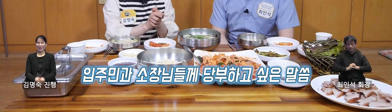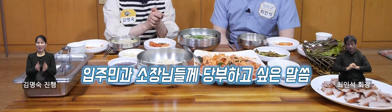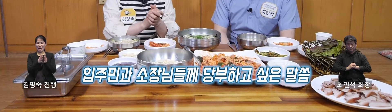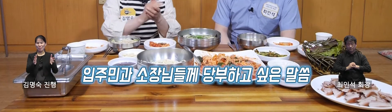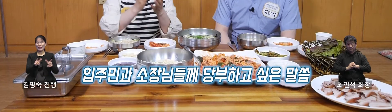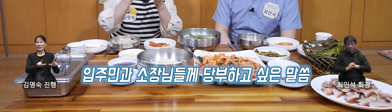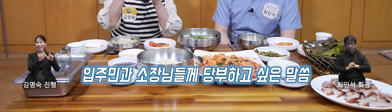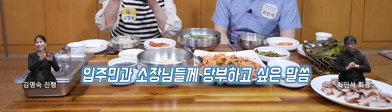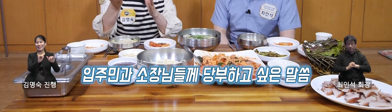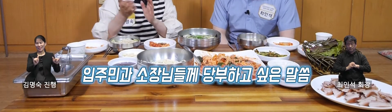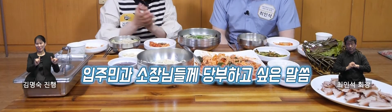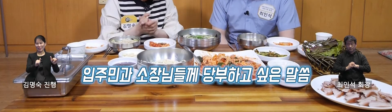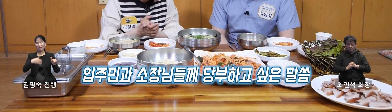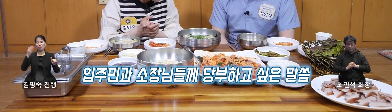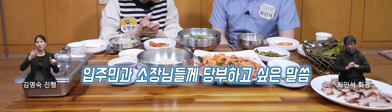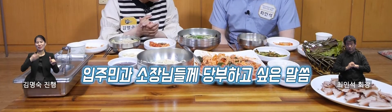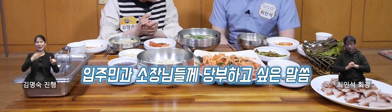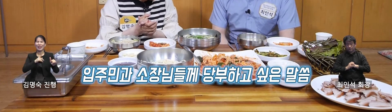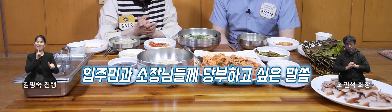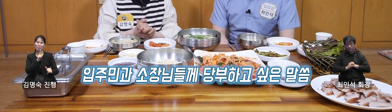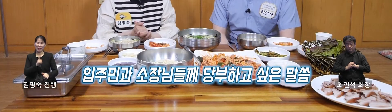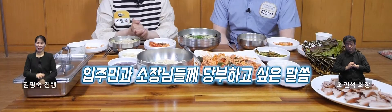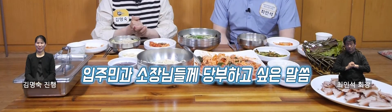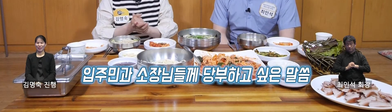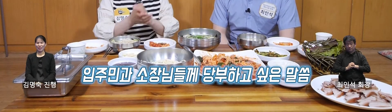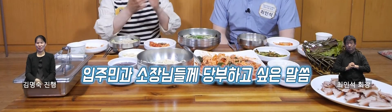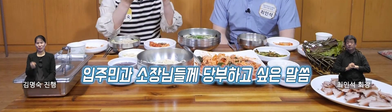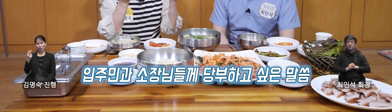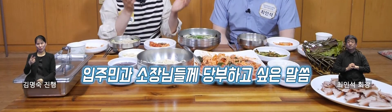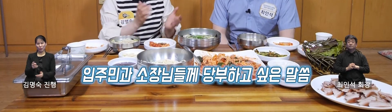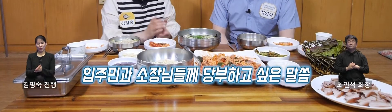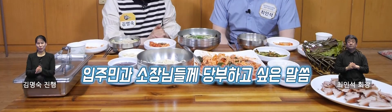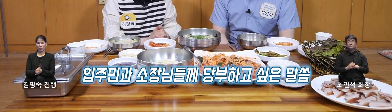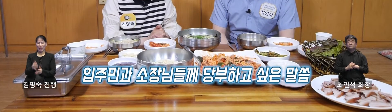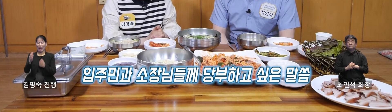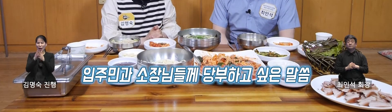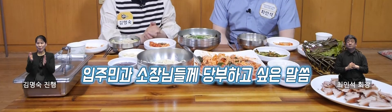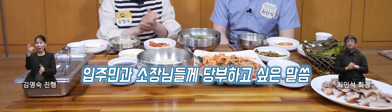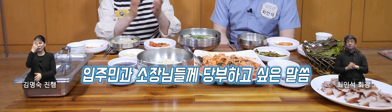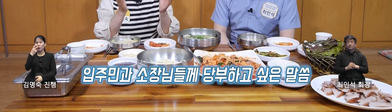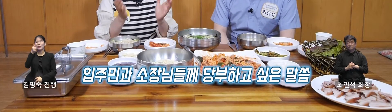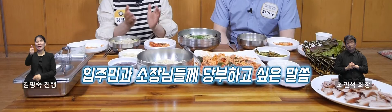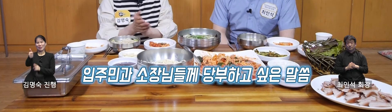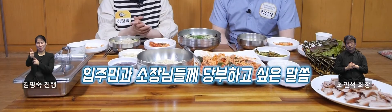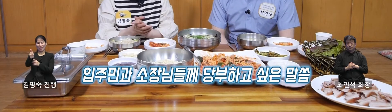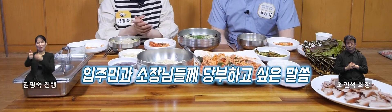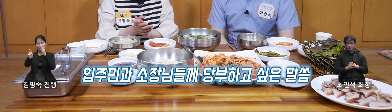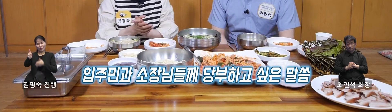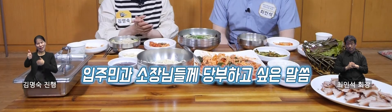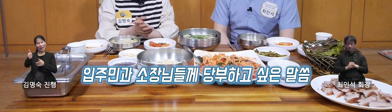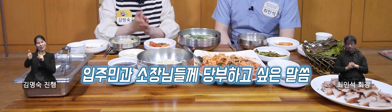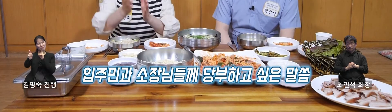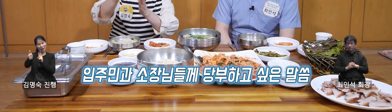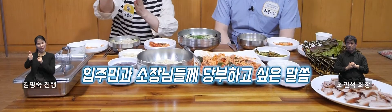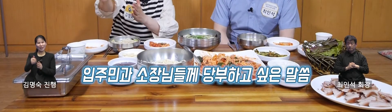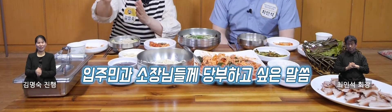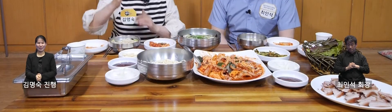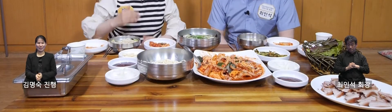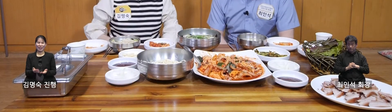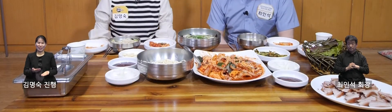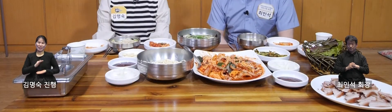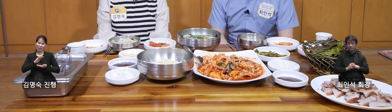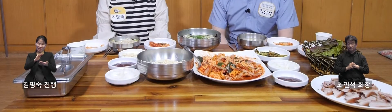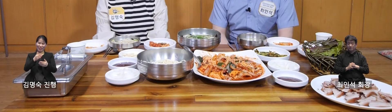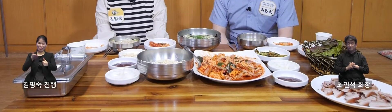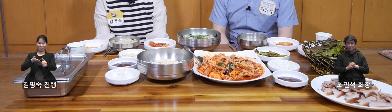입주민들에게 네네. 당부하고 싶은 말씀과 네네. 우리 또 소장님들에게 네네. 당부하고 싶은 말씀을 네네.